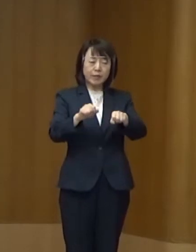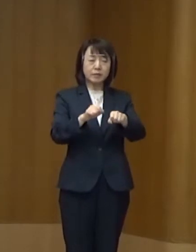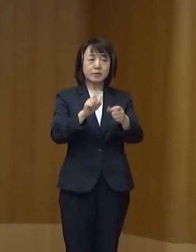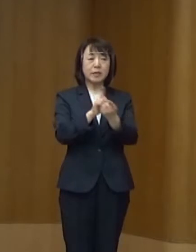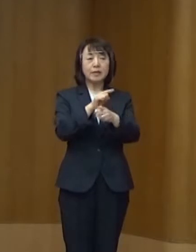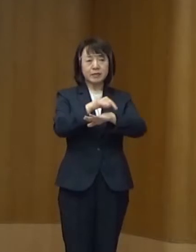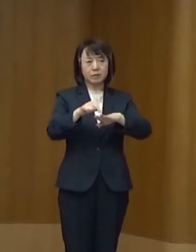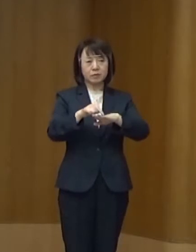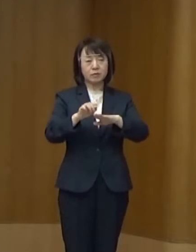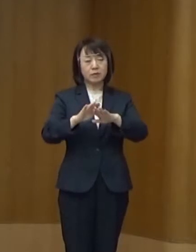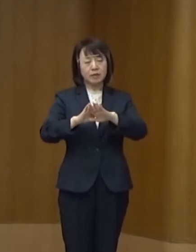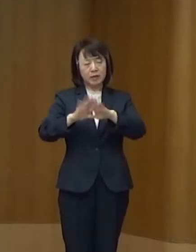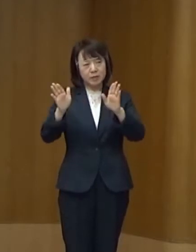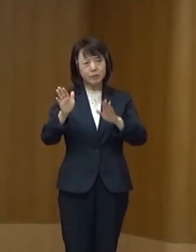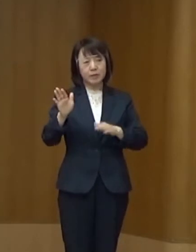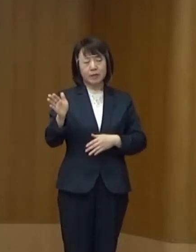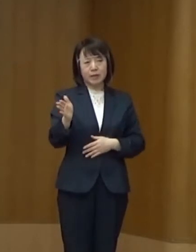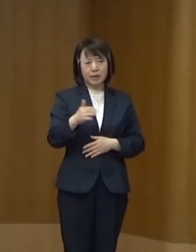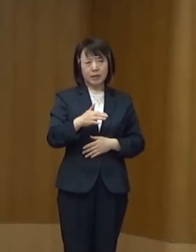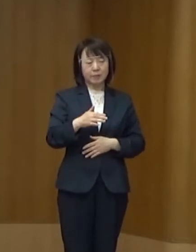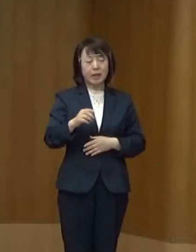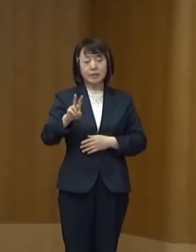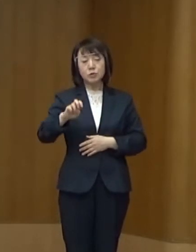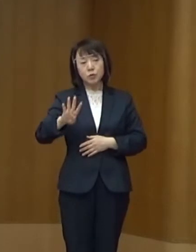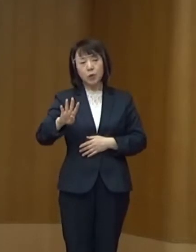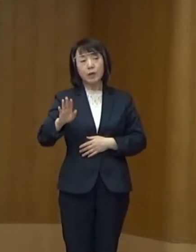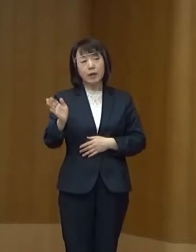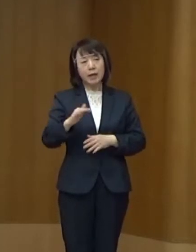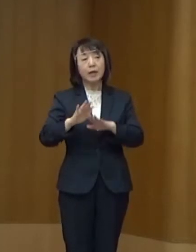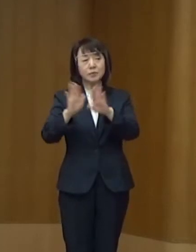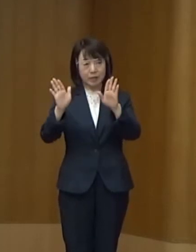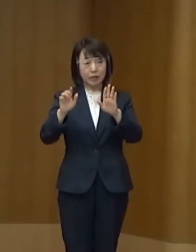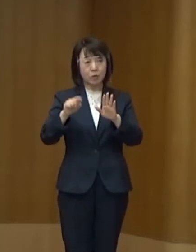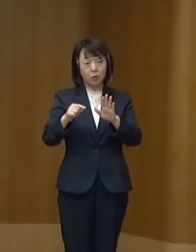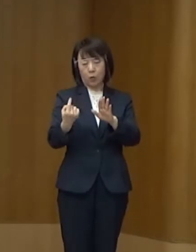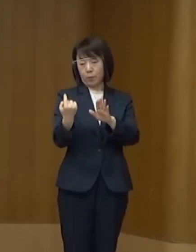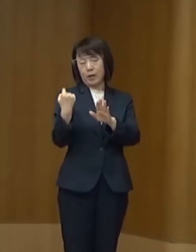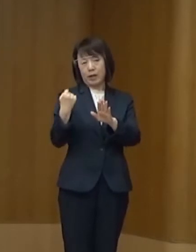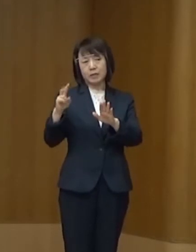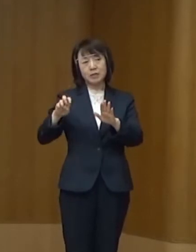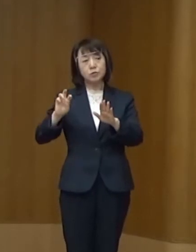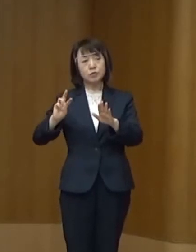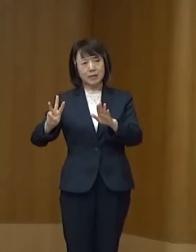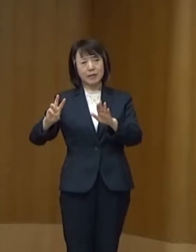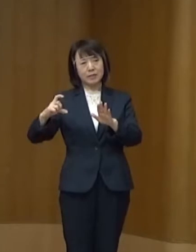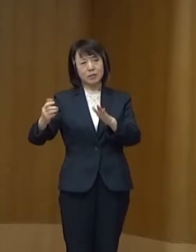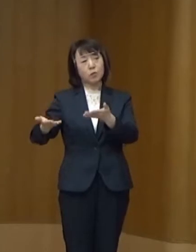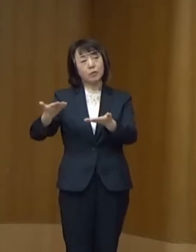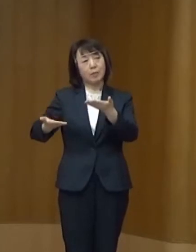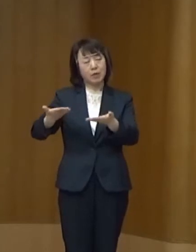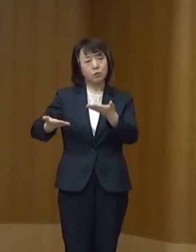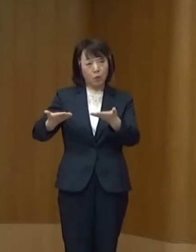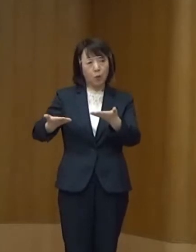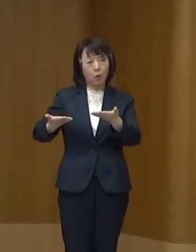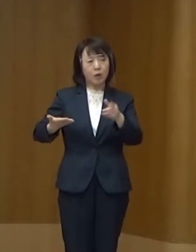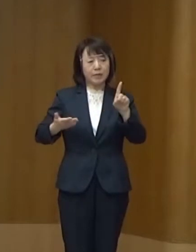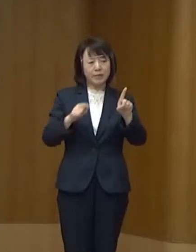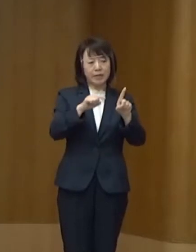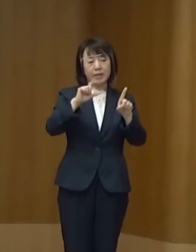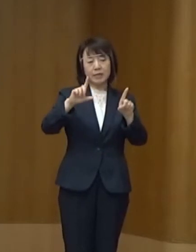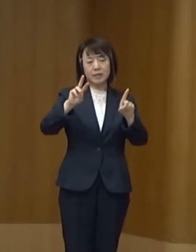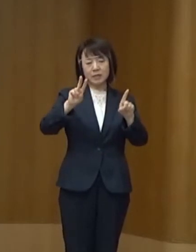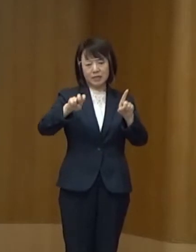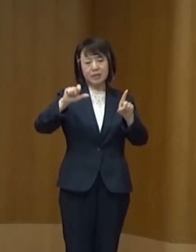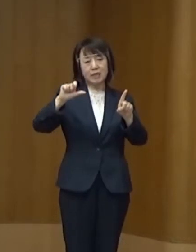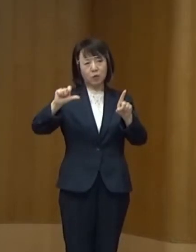日、特別対策が24日からですから、その前日の23日と比べますと 1.25